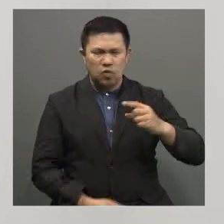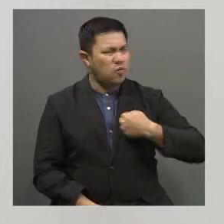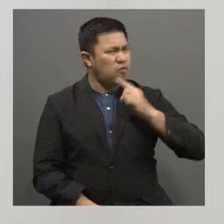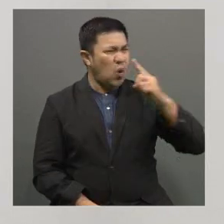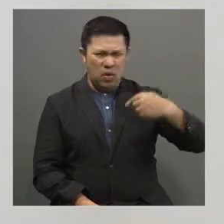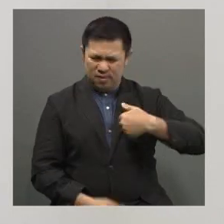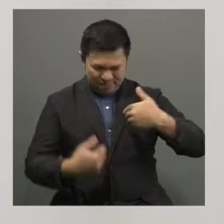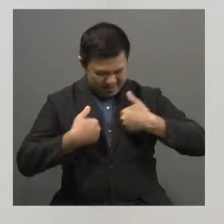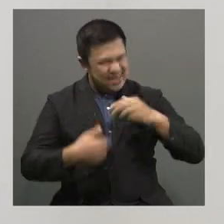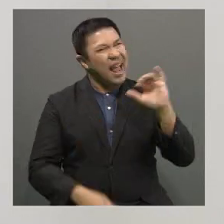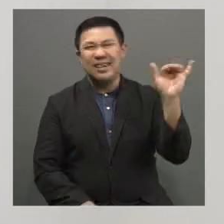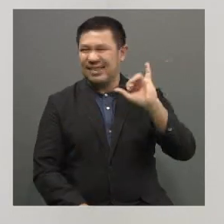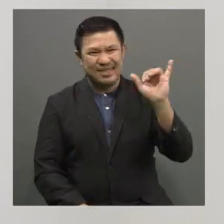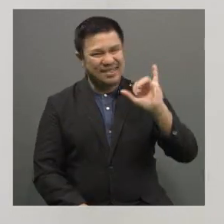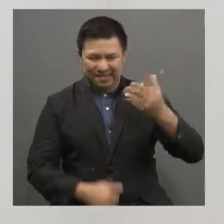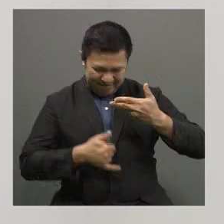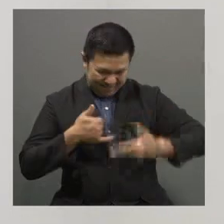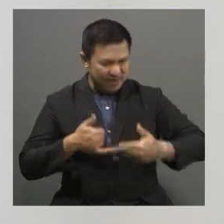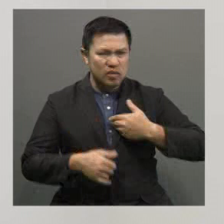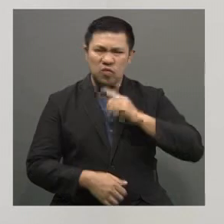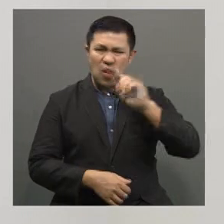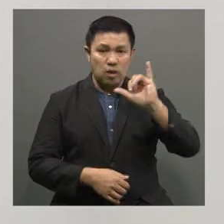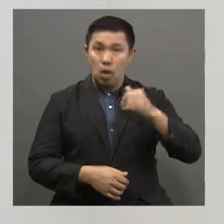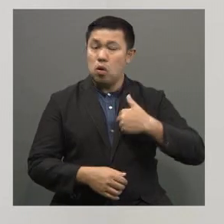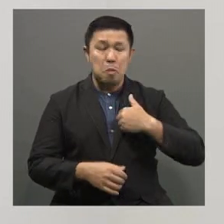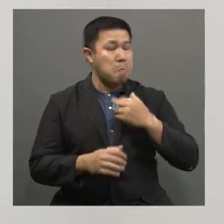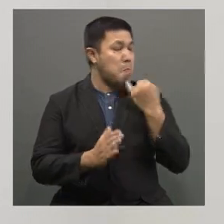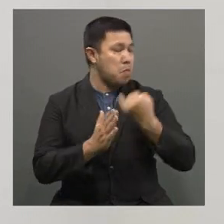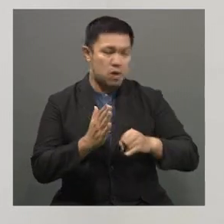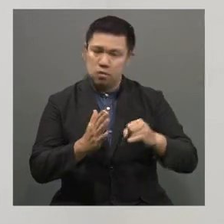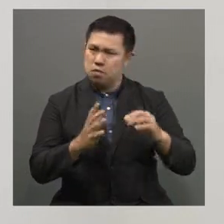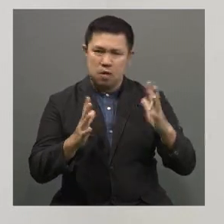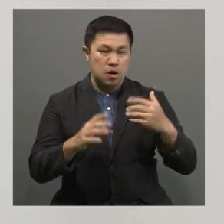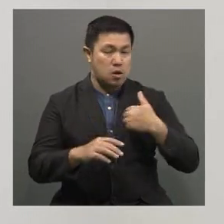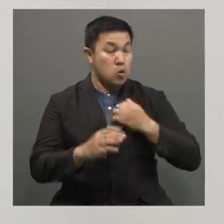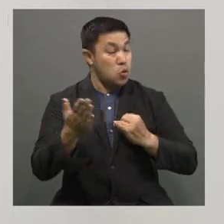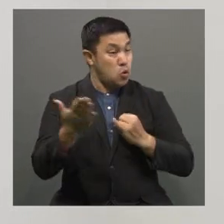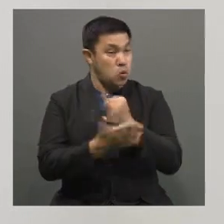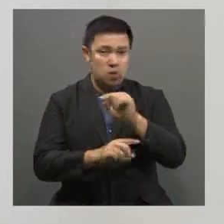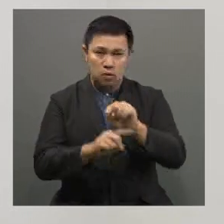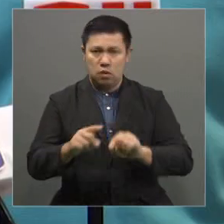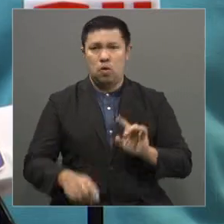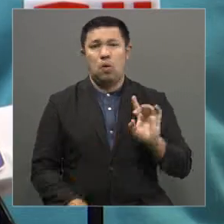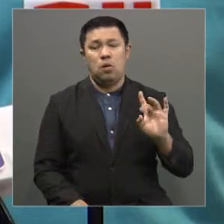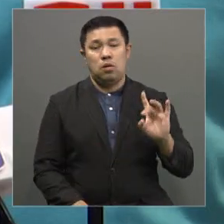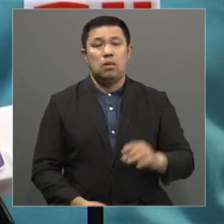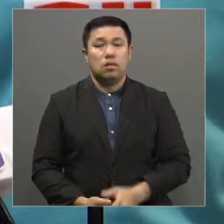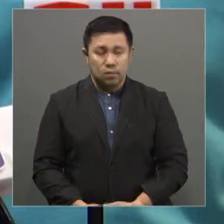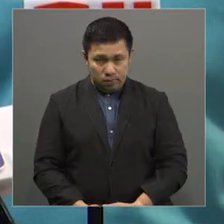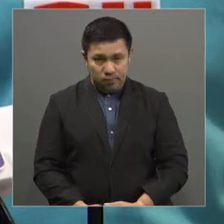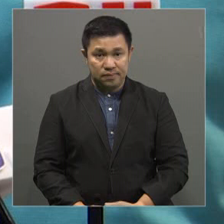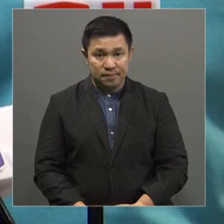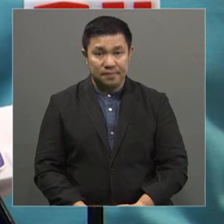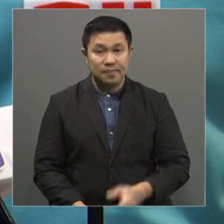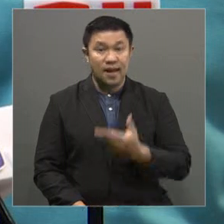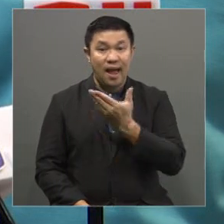สิ้นนะไม่มีสักข้อหานึงผมยังเป็นผู้บริสุทธิ์อยู่ 100%เตคือเมื่อวานนี้ที่